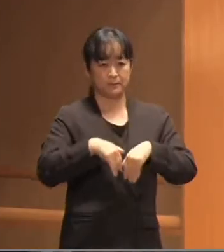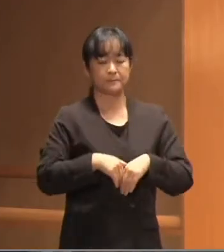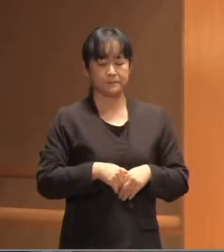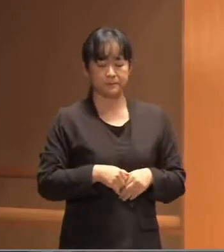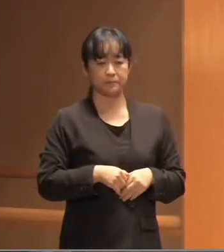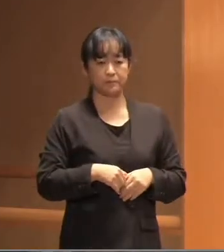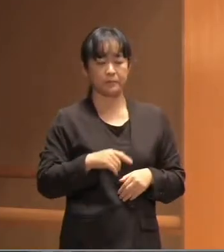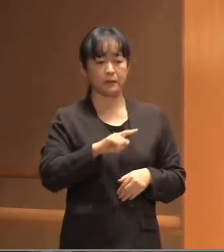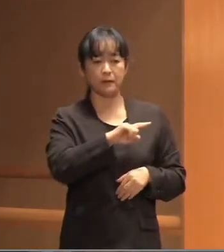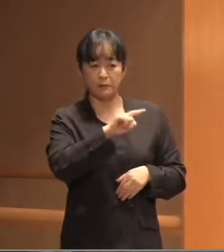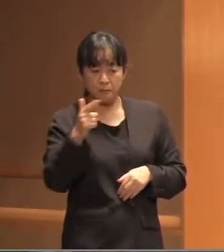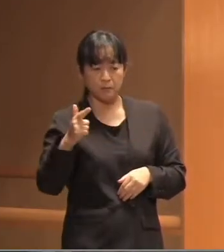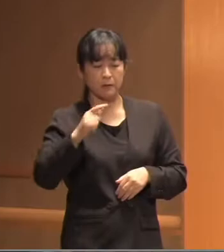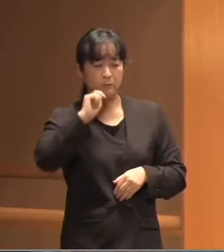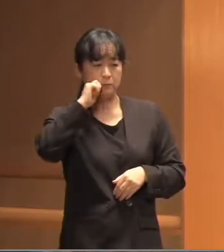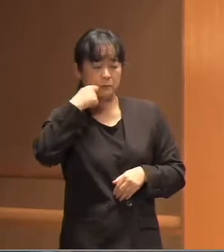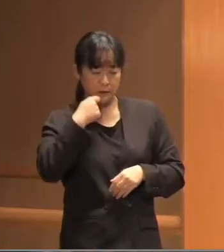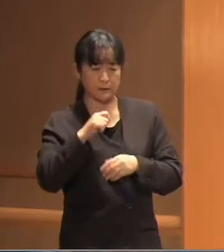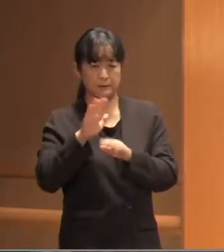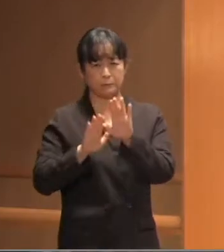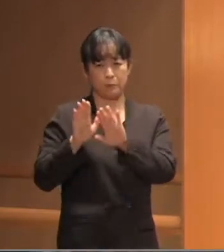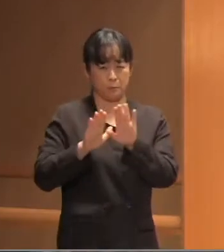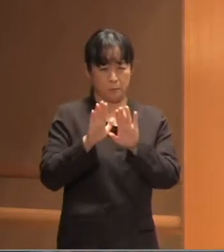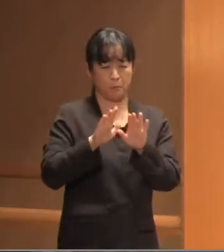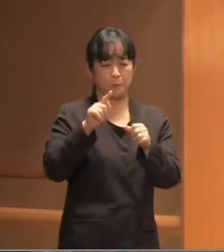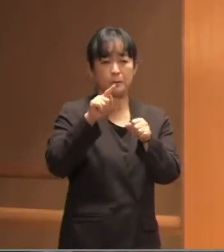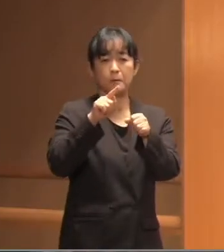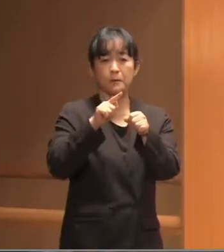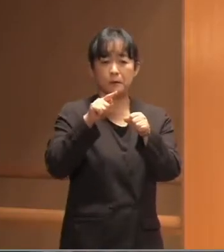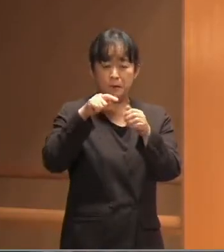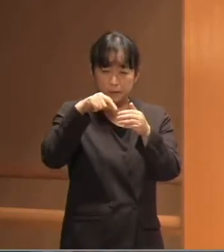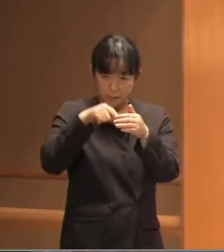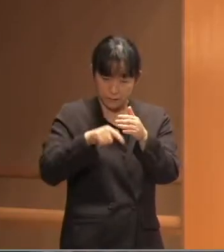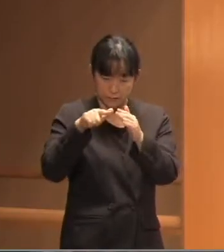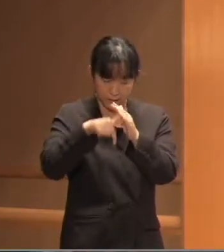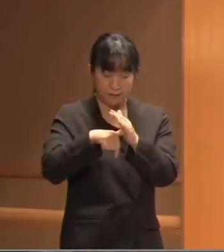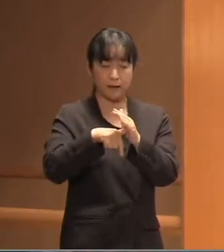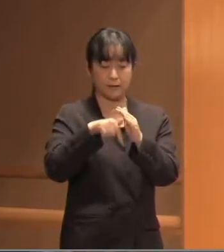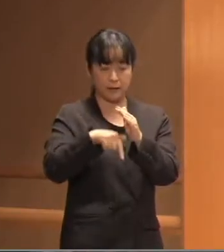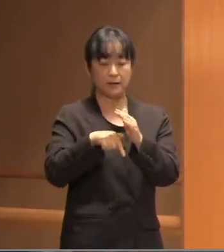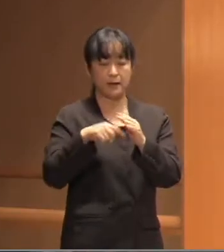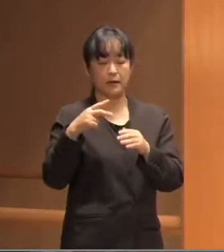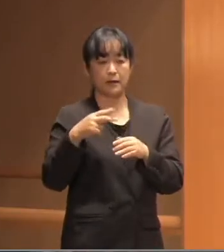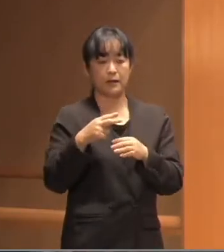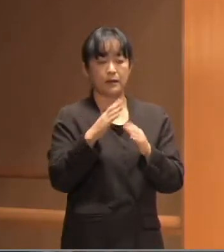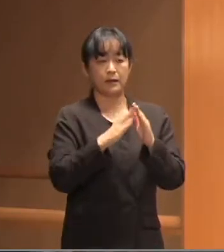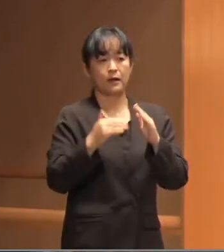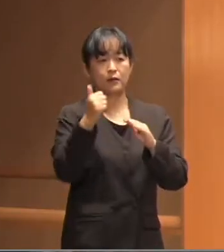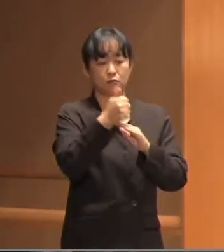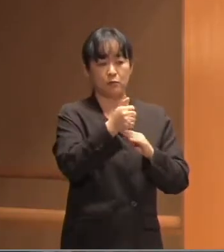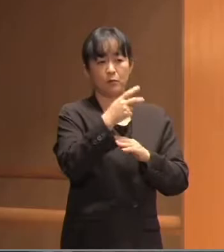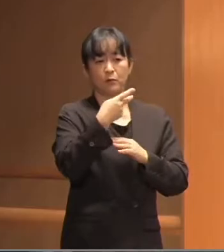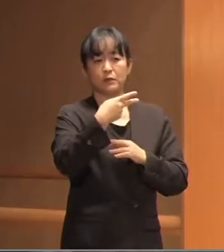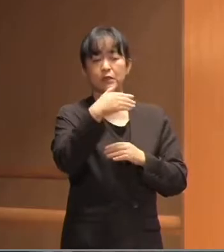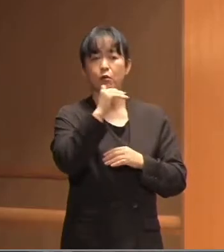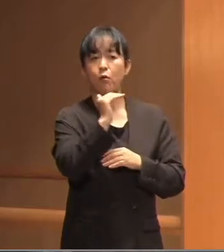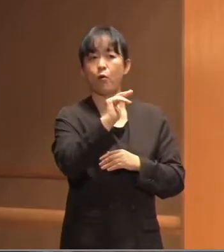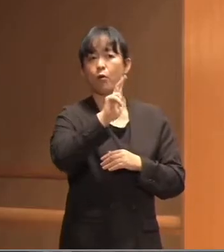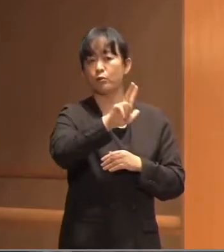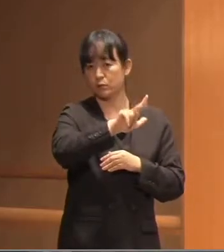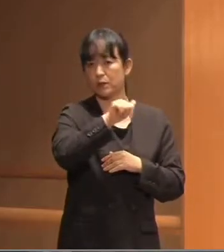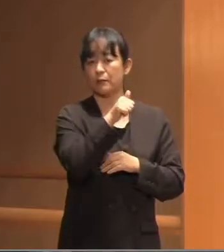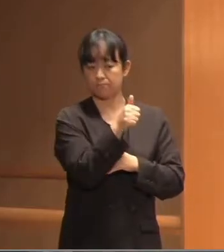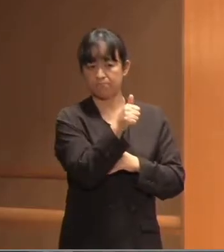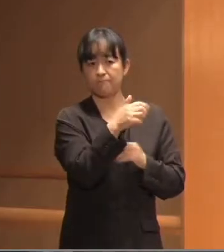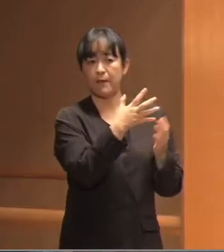さまざま難しい状況の中で、ヤプマのニコル会長さんをはじめ多くの